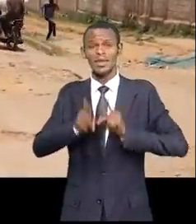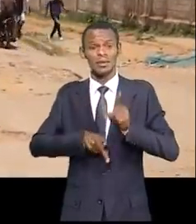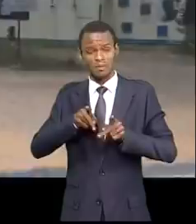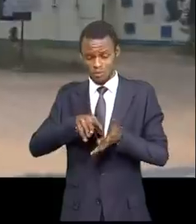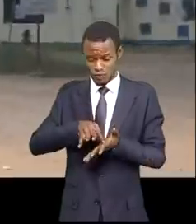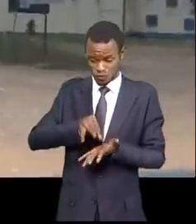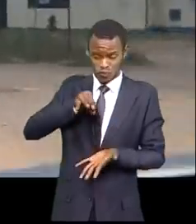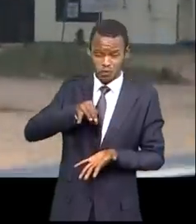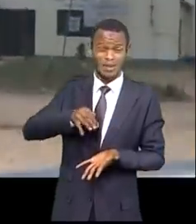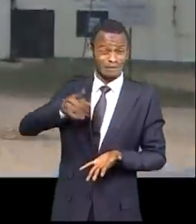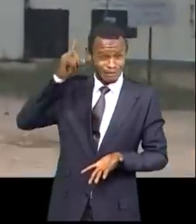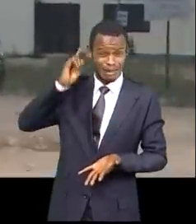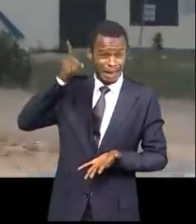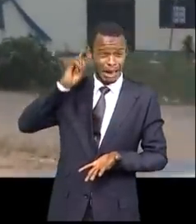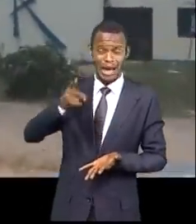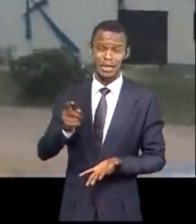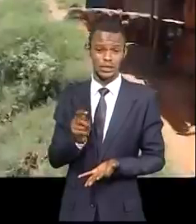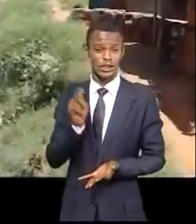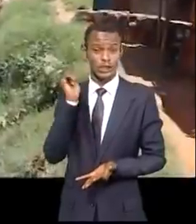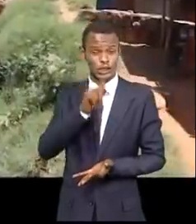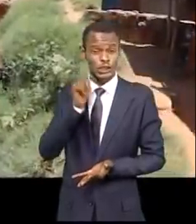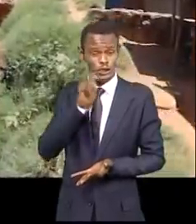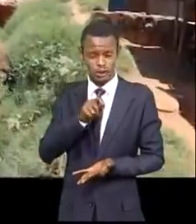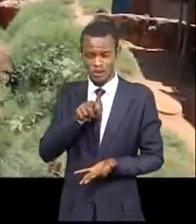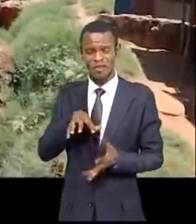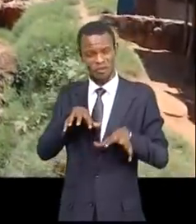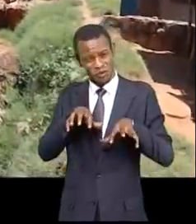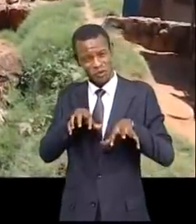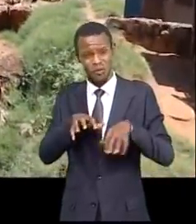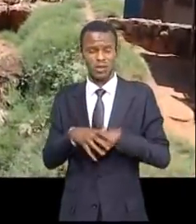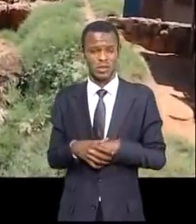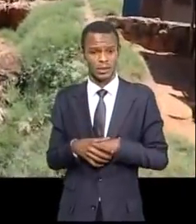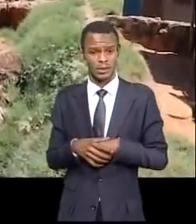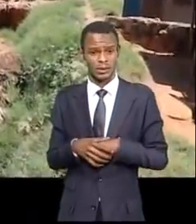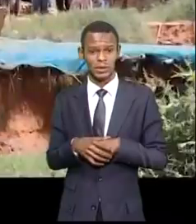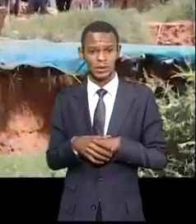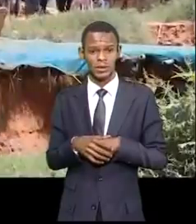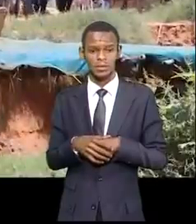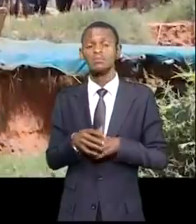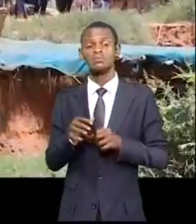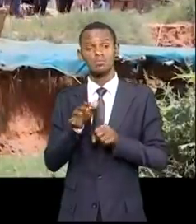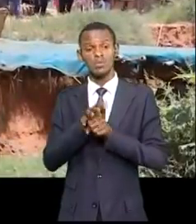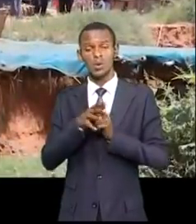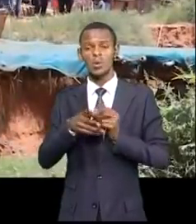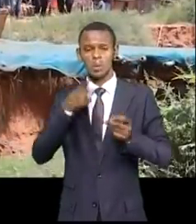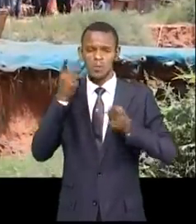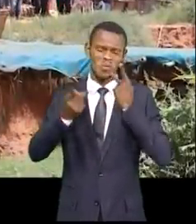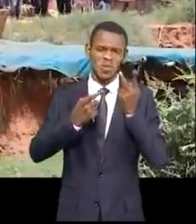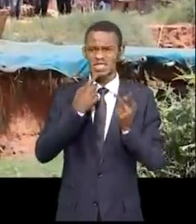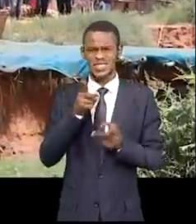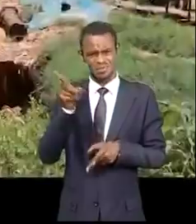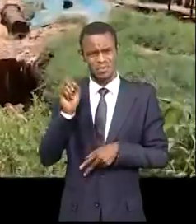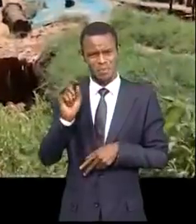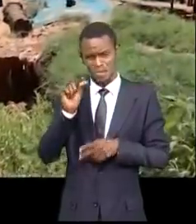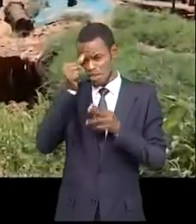1954 un bogie mailles des questions des fonds sont soulevées sur la politique du gouvernement provincial et national relatives à l'entretien